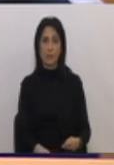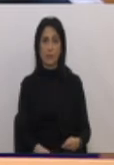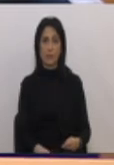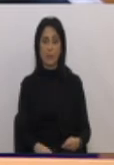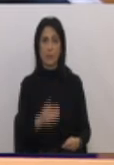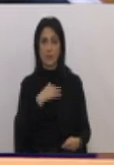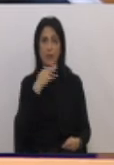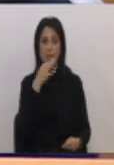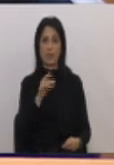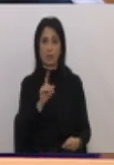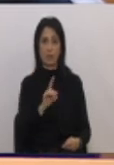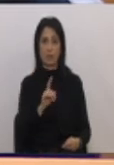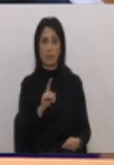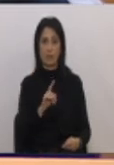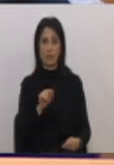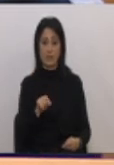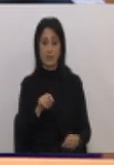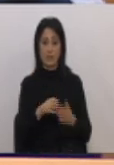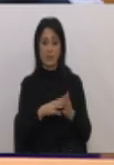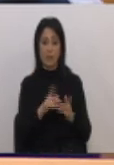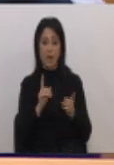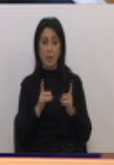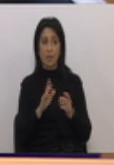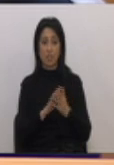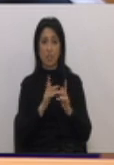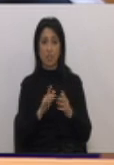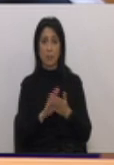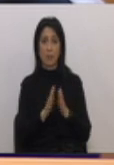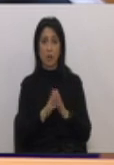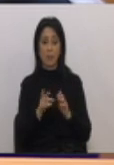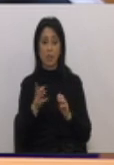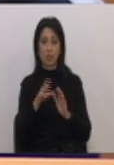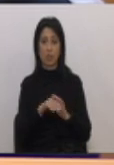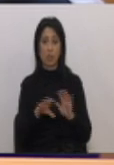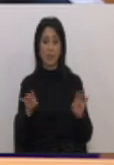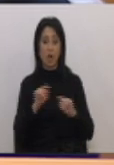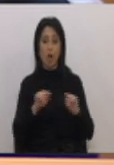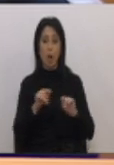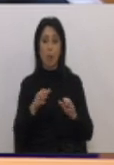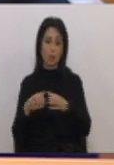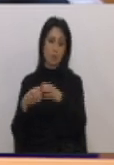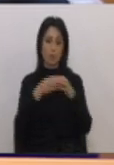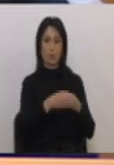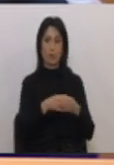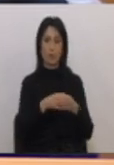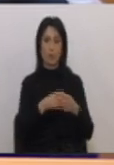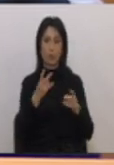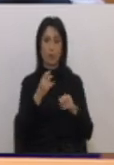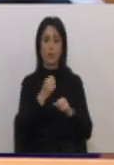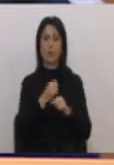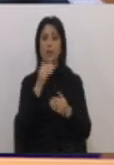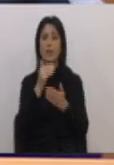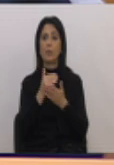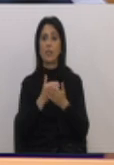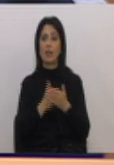Mi-a gîtrat rom. Am 19 aprilie ce tachvebis. Piro bai cu matchuri sunt tele opoziția. Și am văzut cauvida că câte corțele binat cu